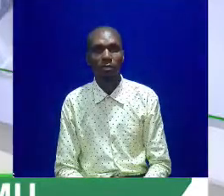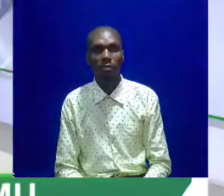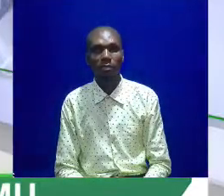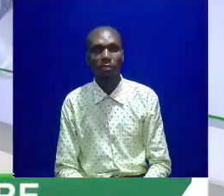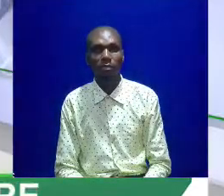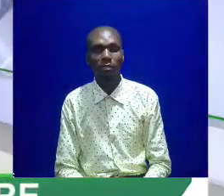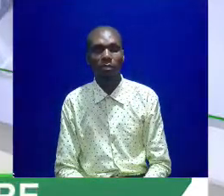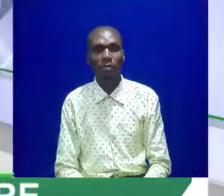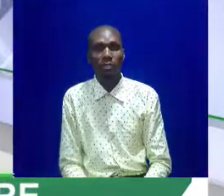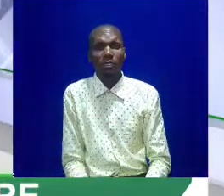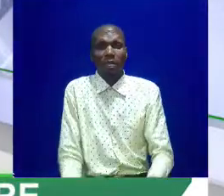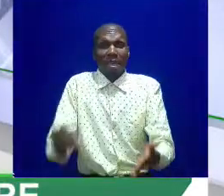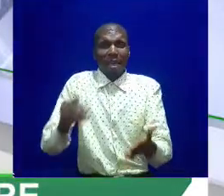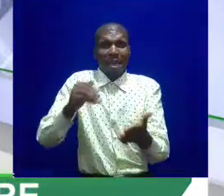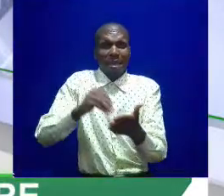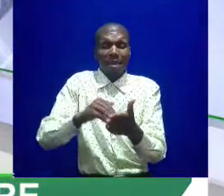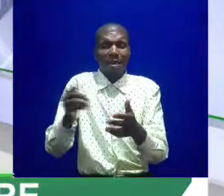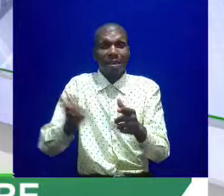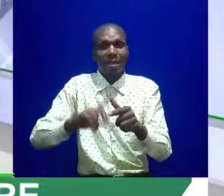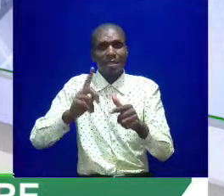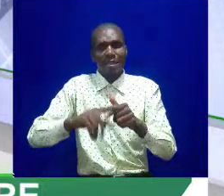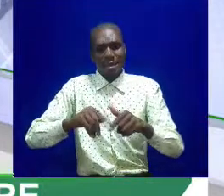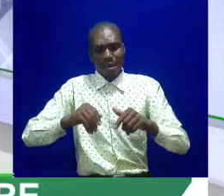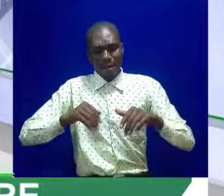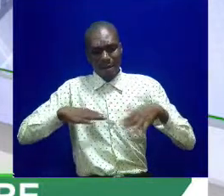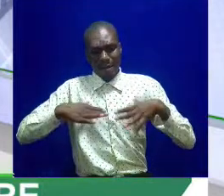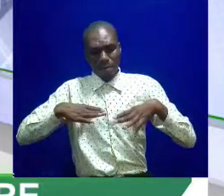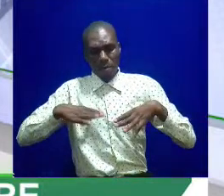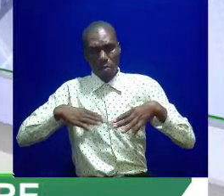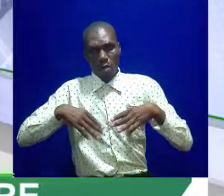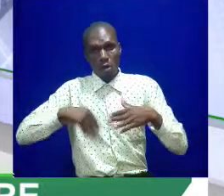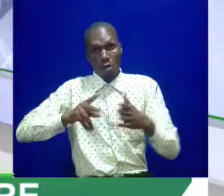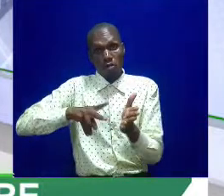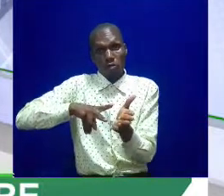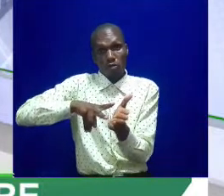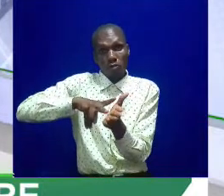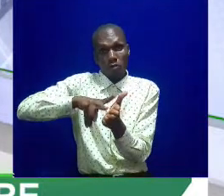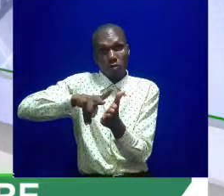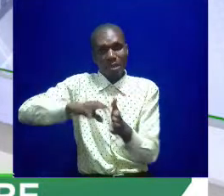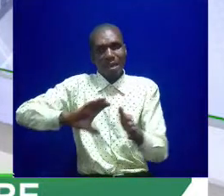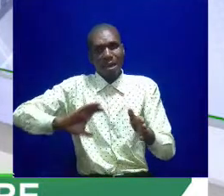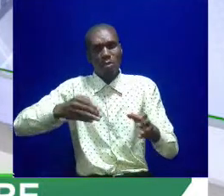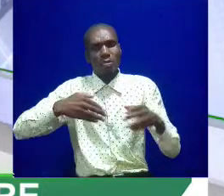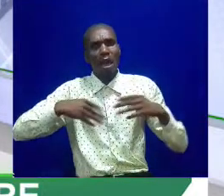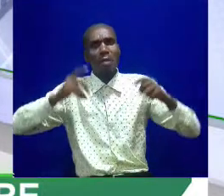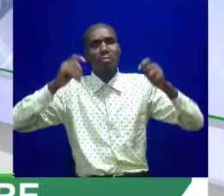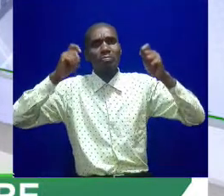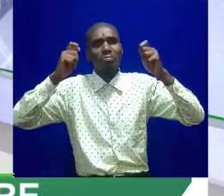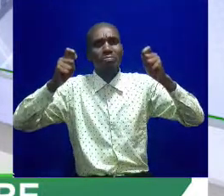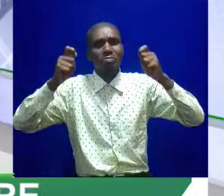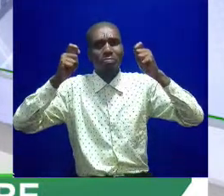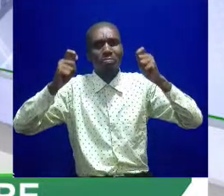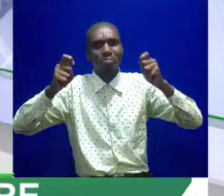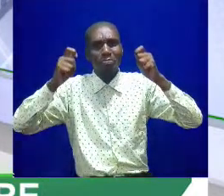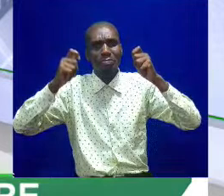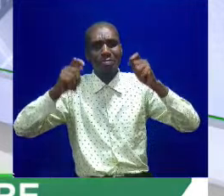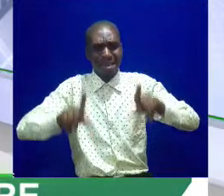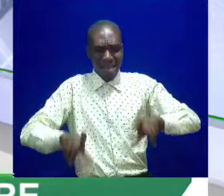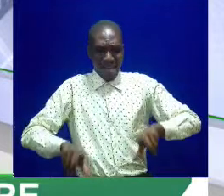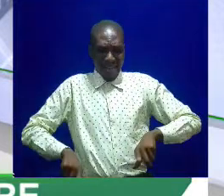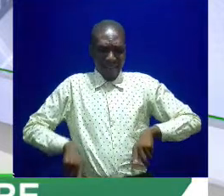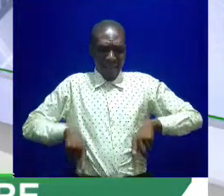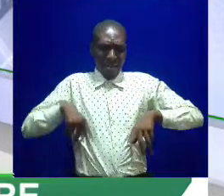Ase chinga kiechbo igoni go abamenyi bense moya vihiga na barabo bakorokoro bekana askari bakote babuna obogima